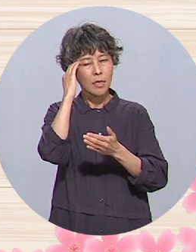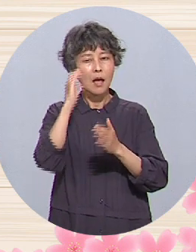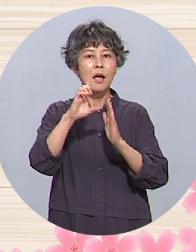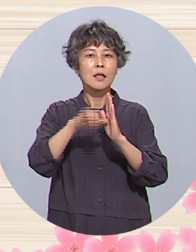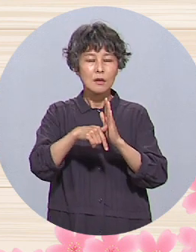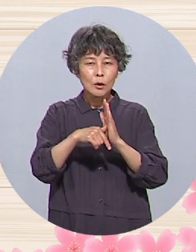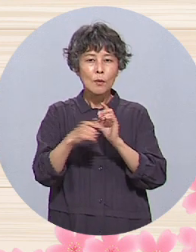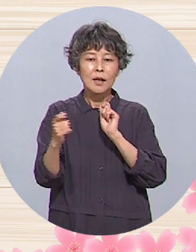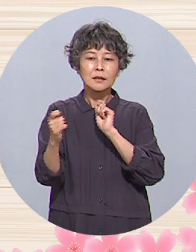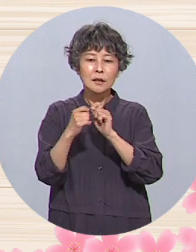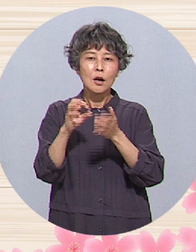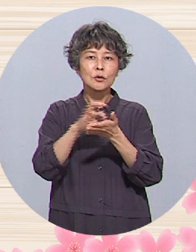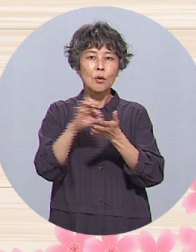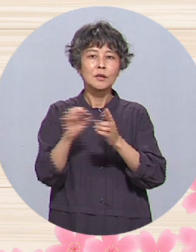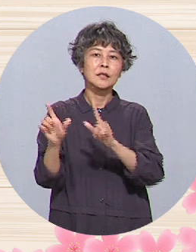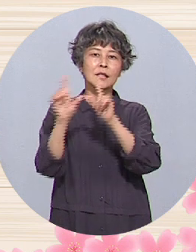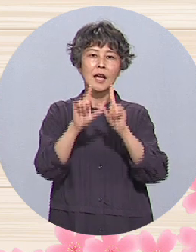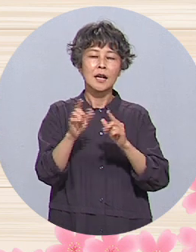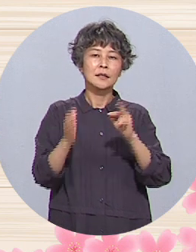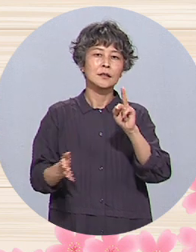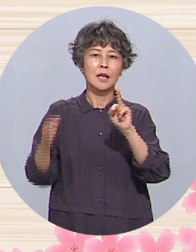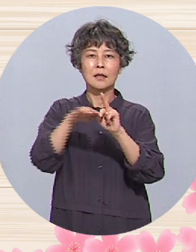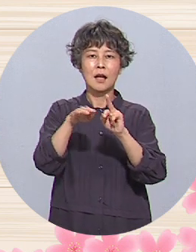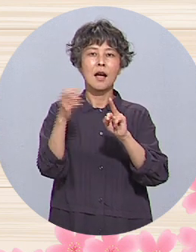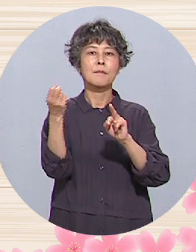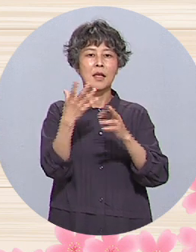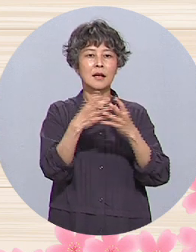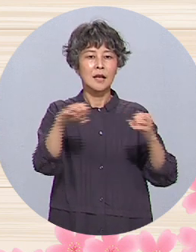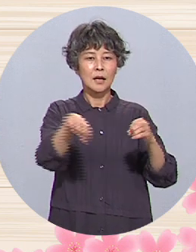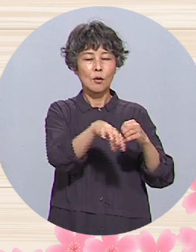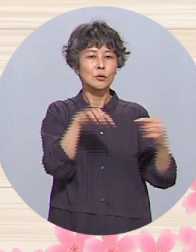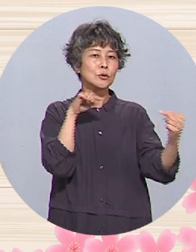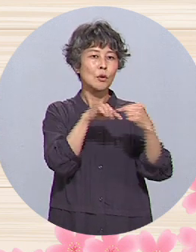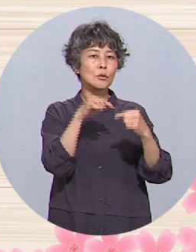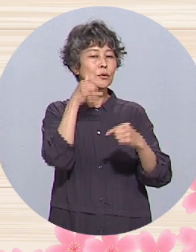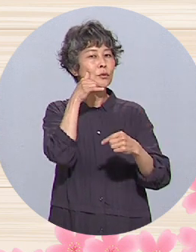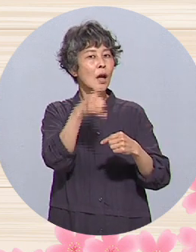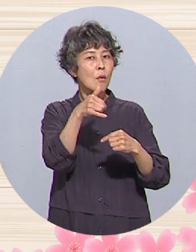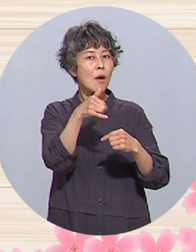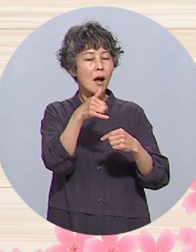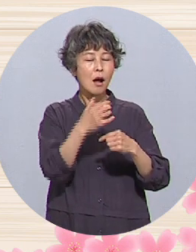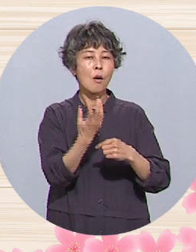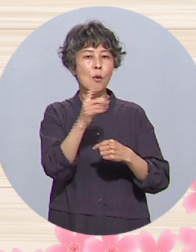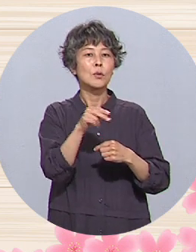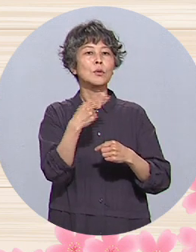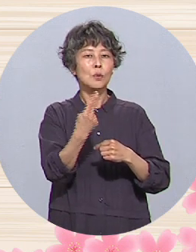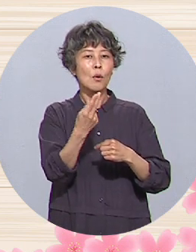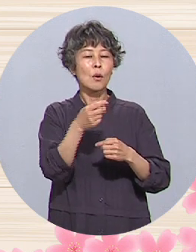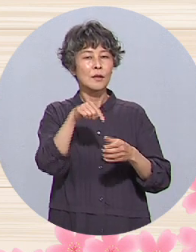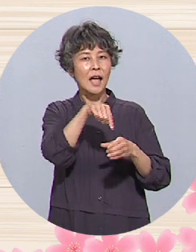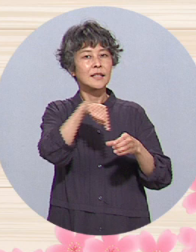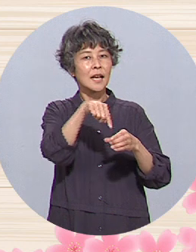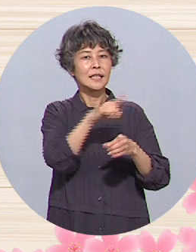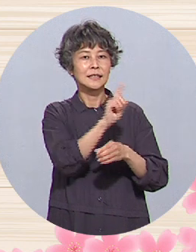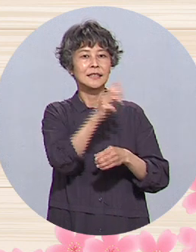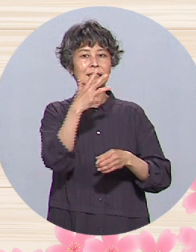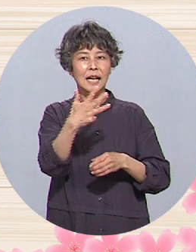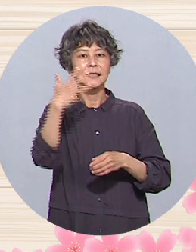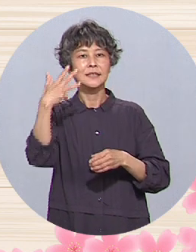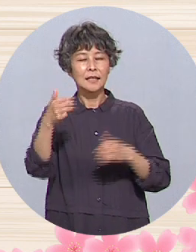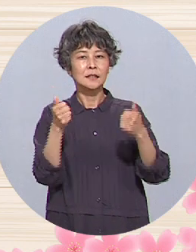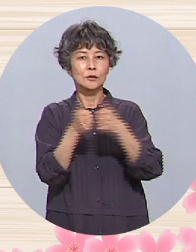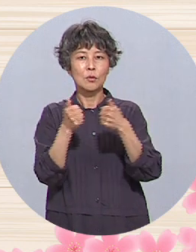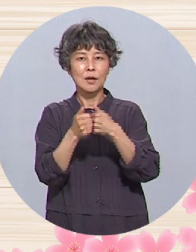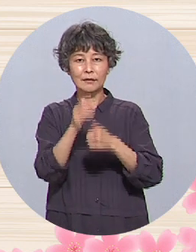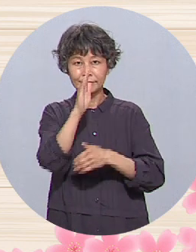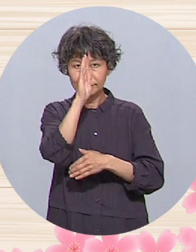お近くの消費生活センターや全国共通ダイヤル消費者ホットライン188に電話して相談